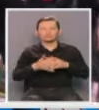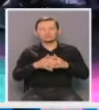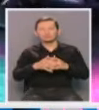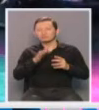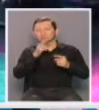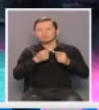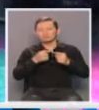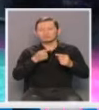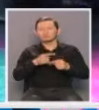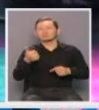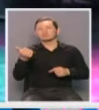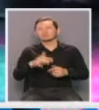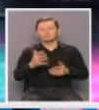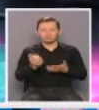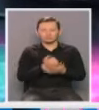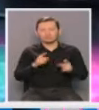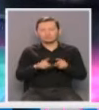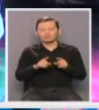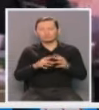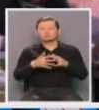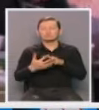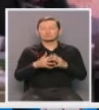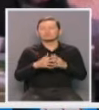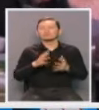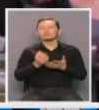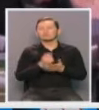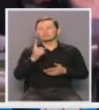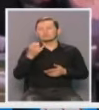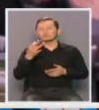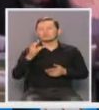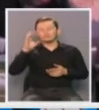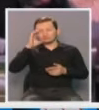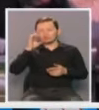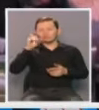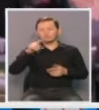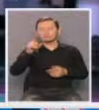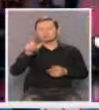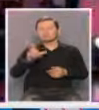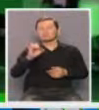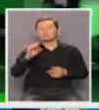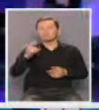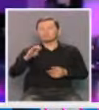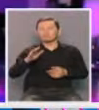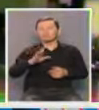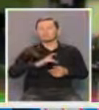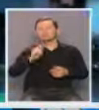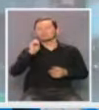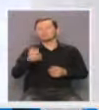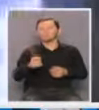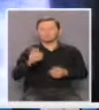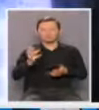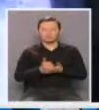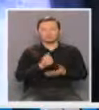уақытқа жетпей-ақ таза жеңіске жетті. Дзюдодан Сұңғат Закарияев Өзбекстан палуаны Турал Савгулиевті ипон әдісімен жеңіп,